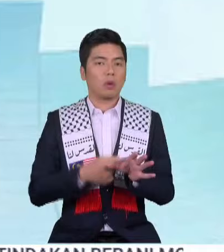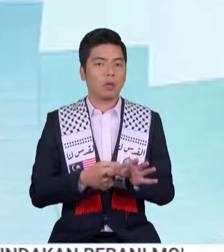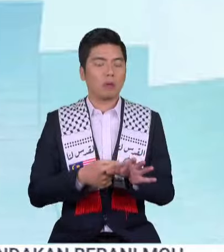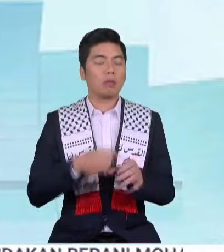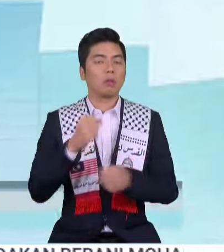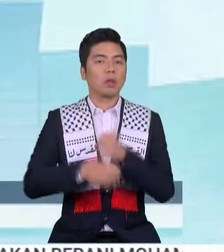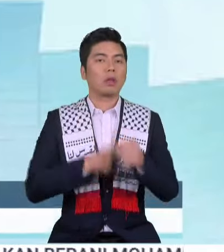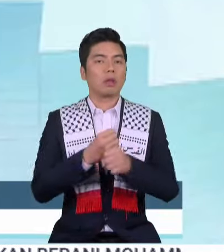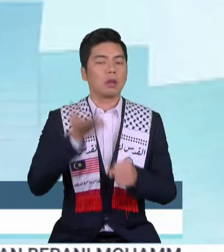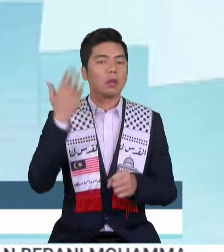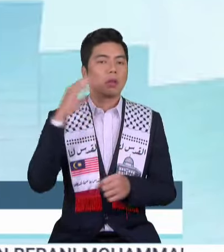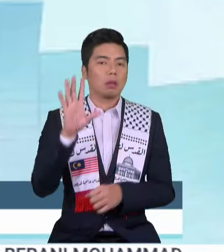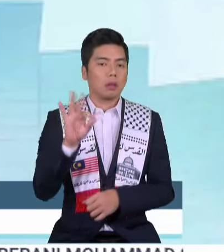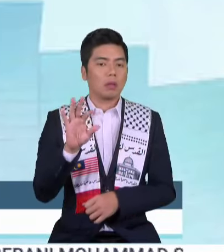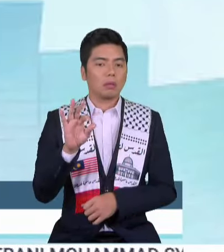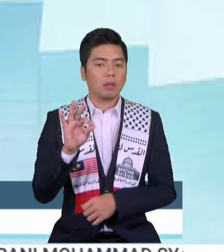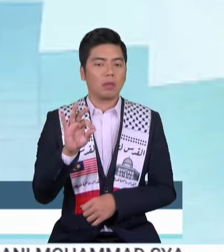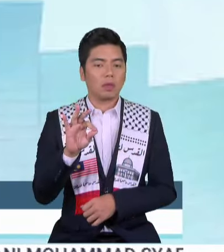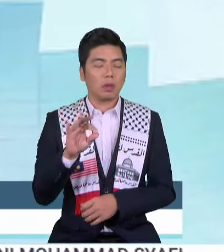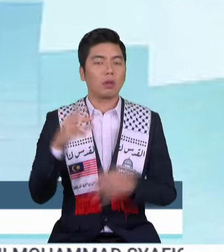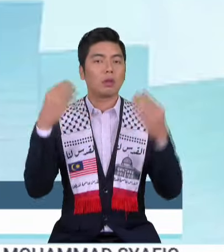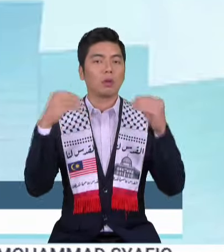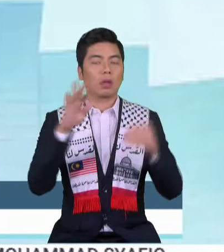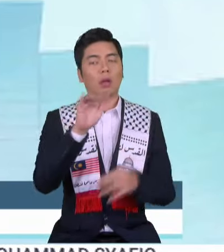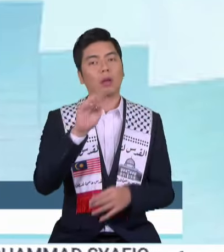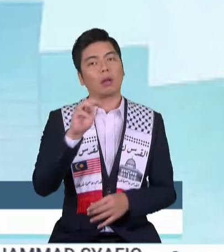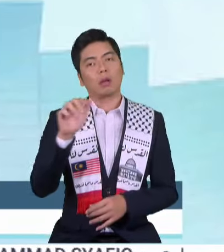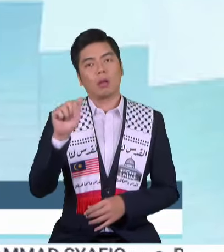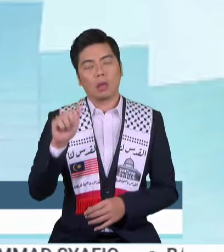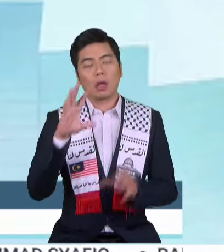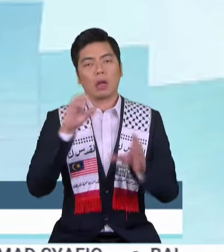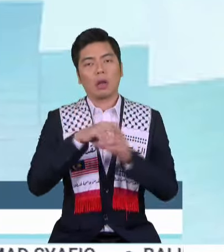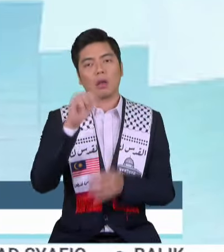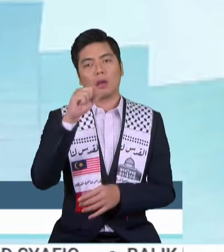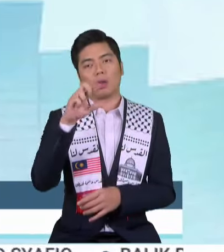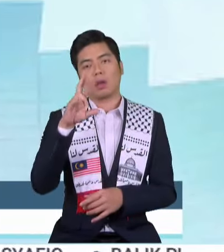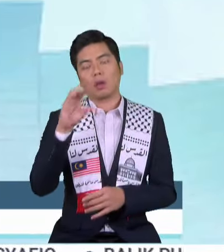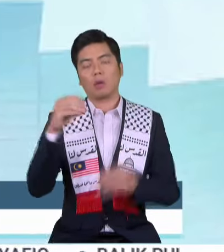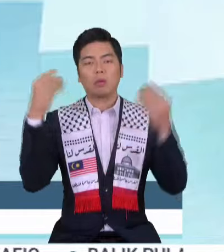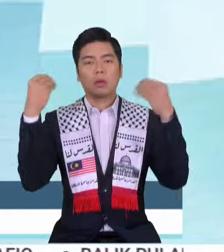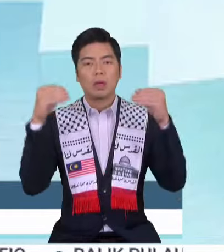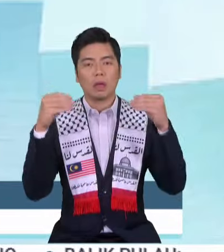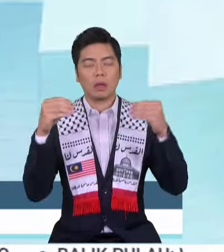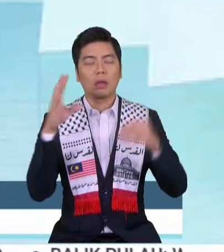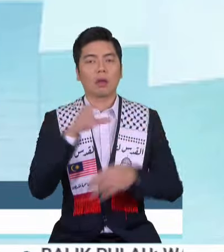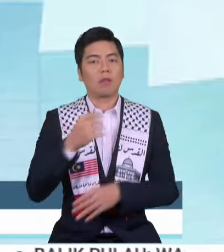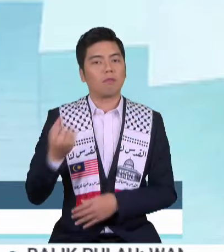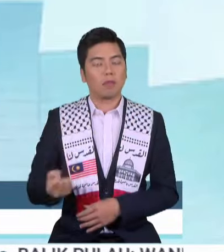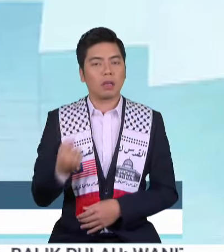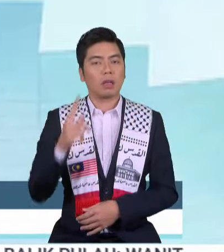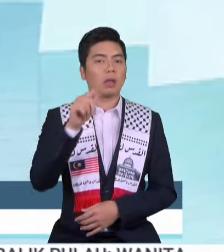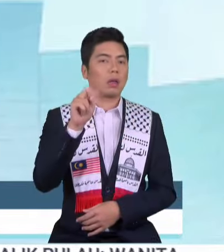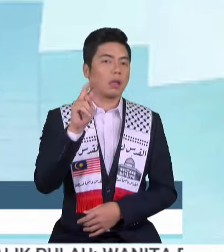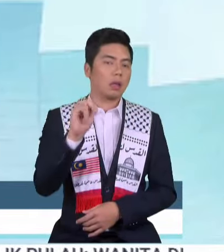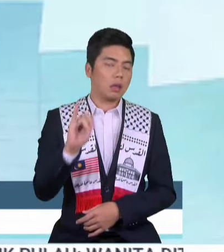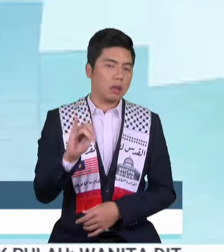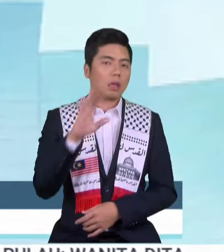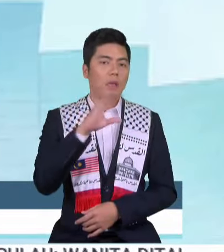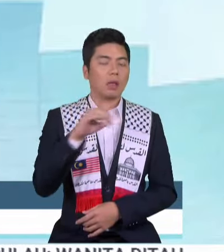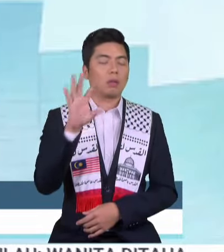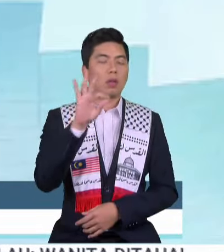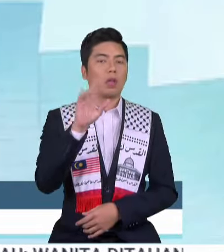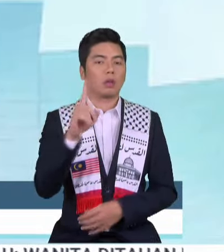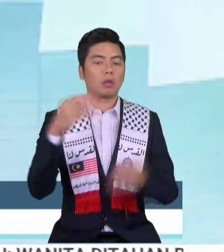yang melibatkan 28 outlet pemasaran Farmer seperti Agro Bazar, Pasar Tani Kekal, Pasar Tani serta 91